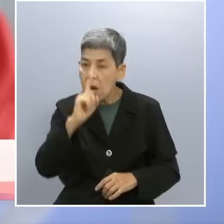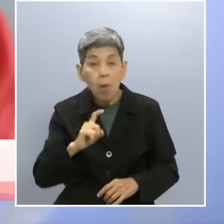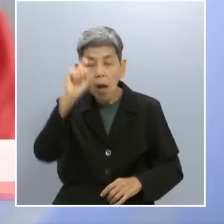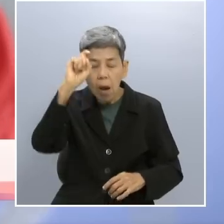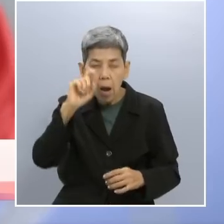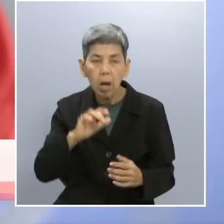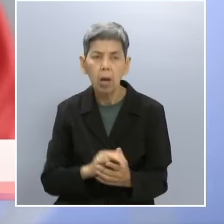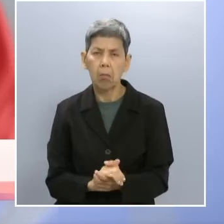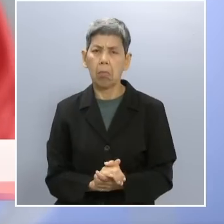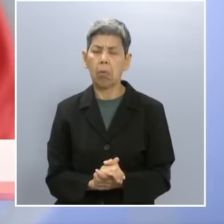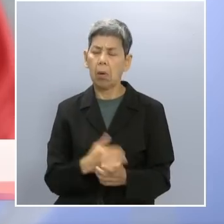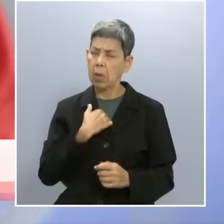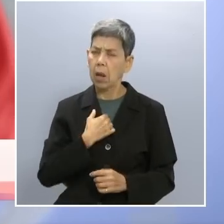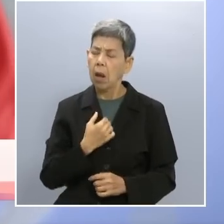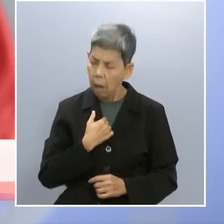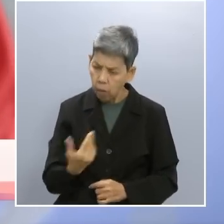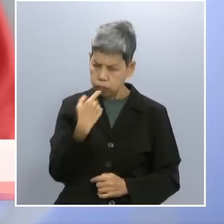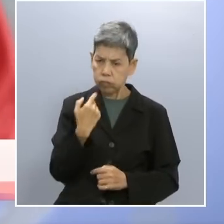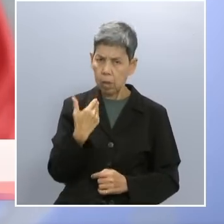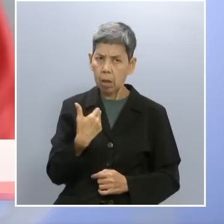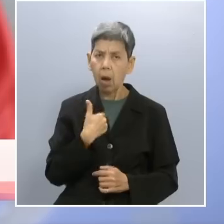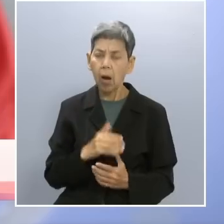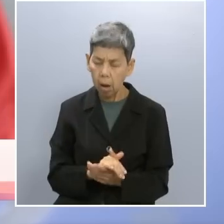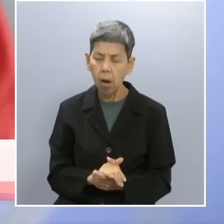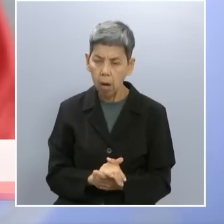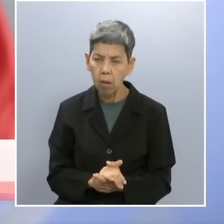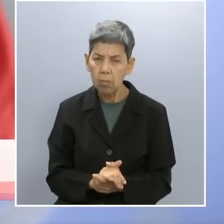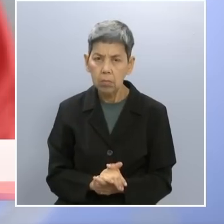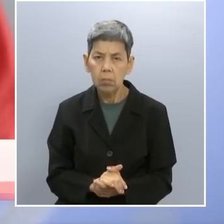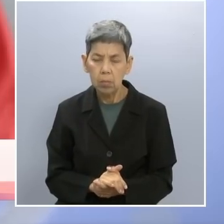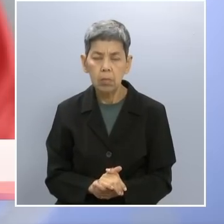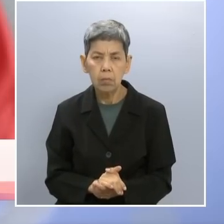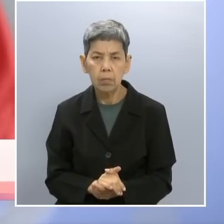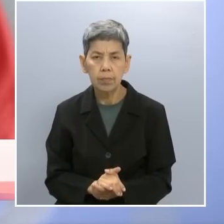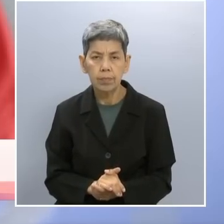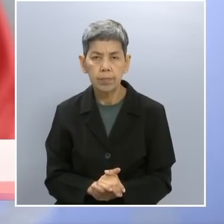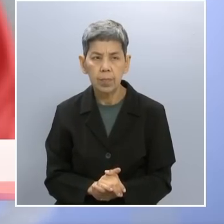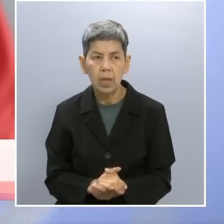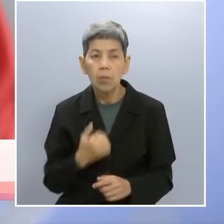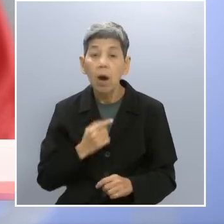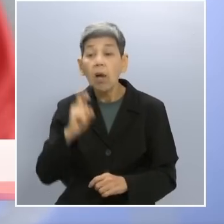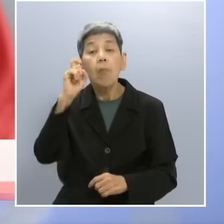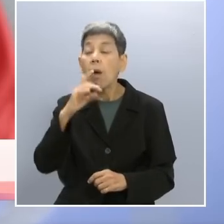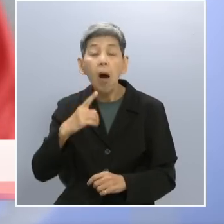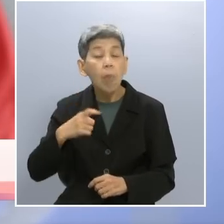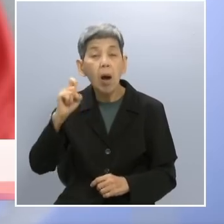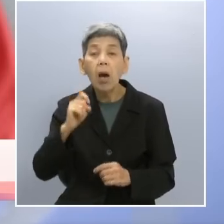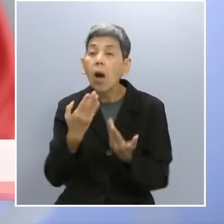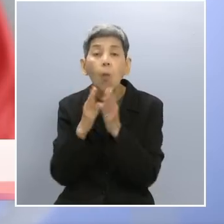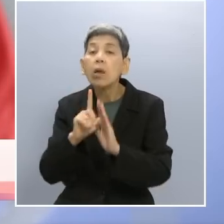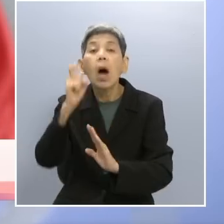ก็มีการขู่เราด้วยค่ะแบบนี้ใช่ถูกฆ่านั่นแหละคำว่าตายกันยกครอบครัวนี้คือ